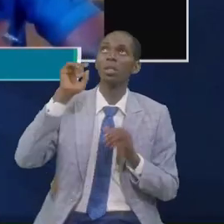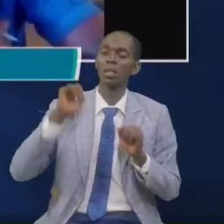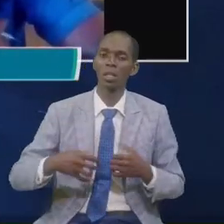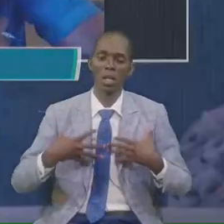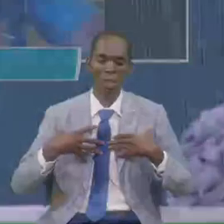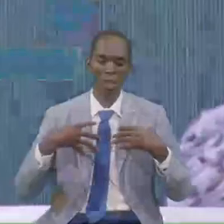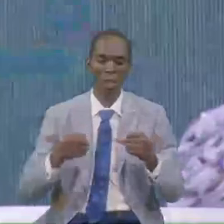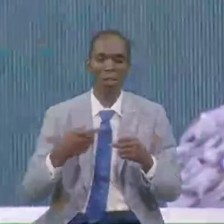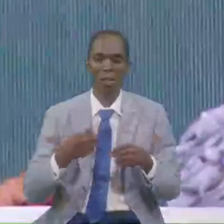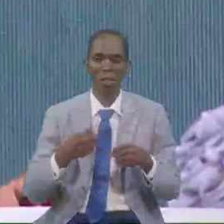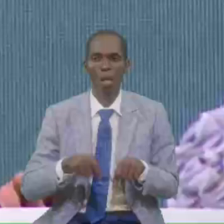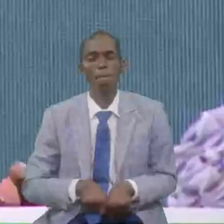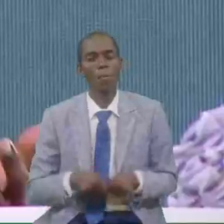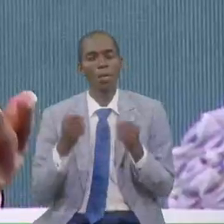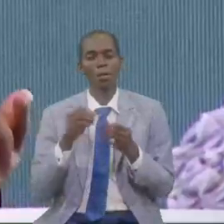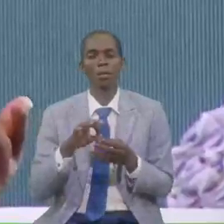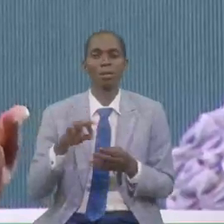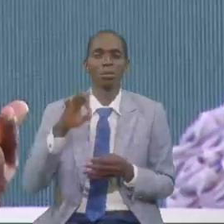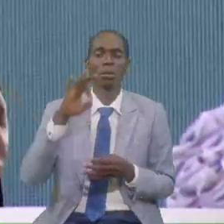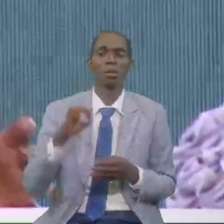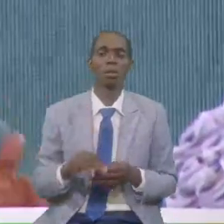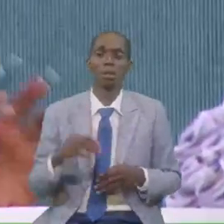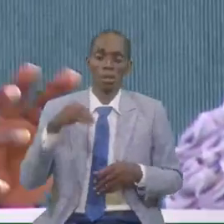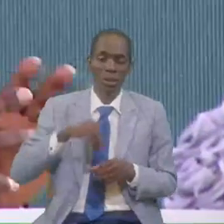Dans nos esprits, il peut guérir l'esprit brisé.